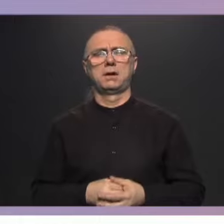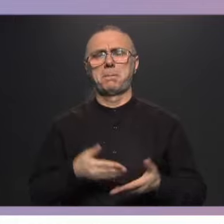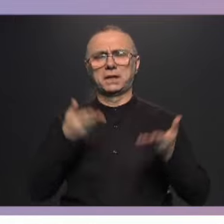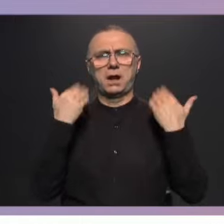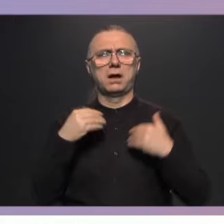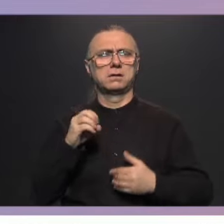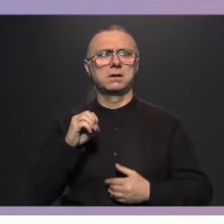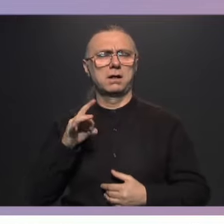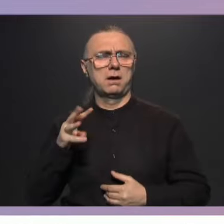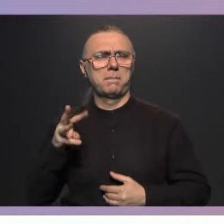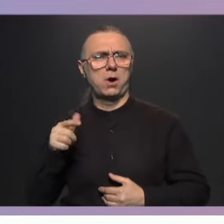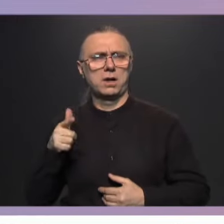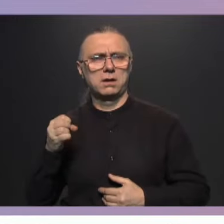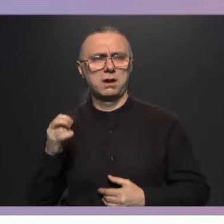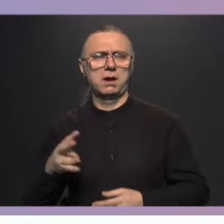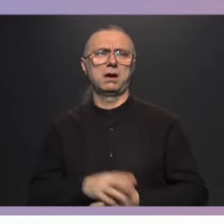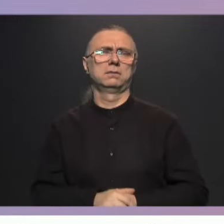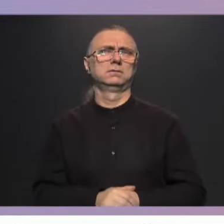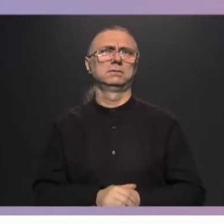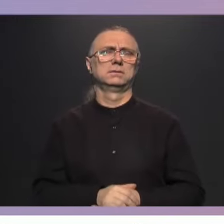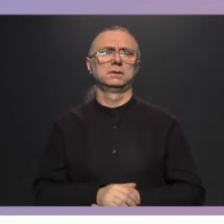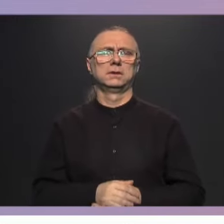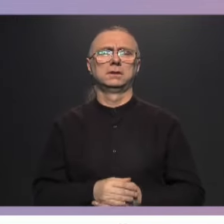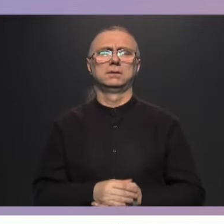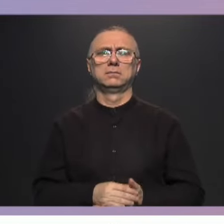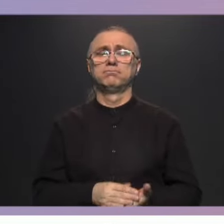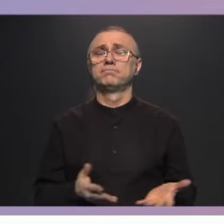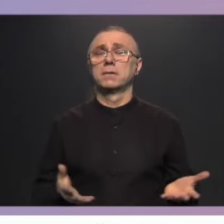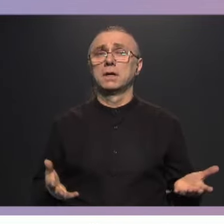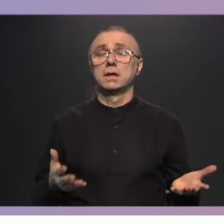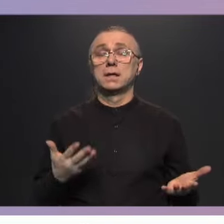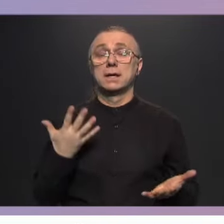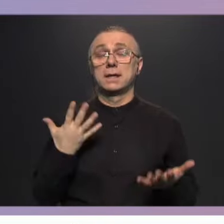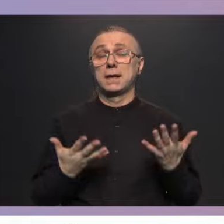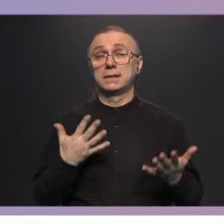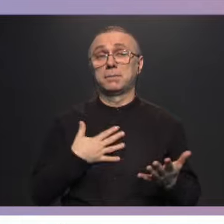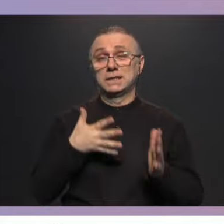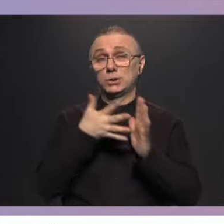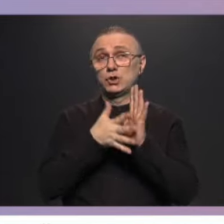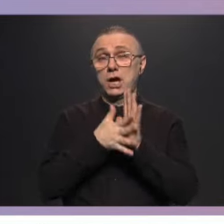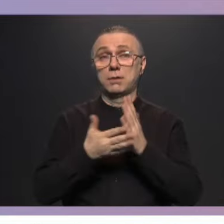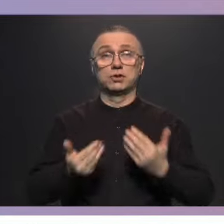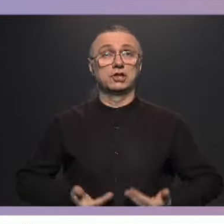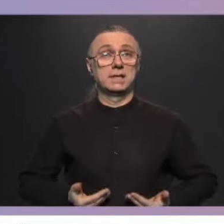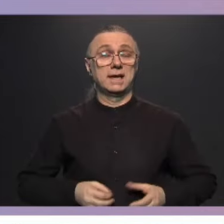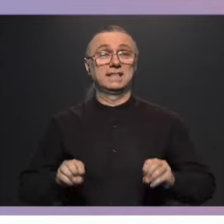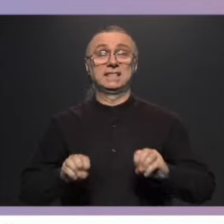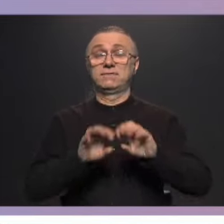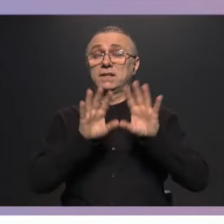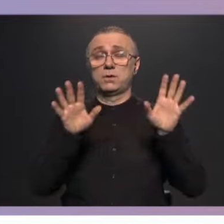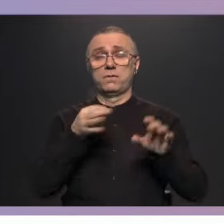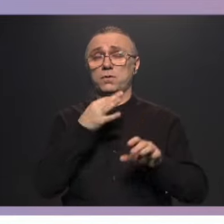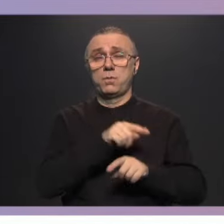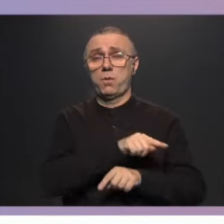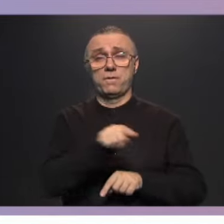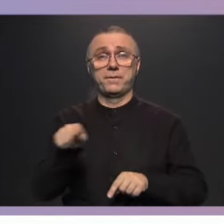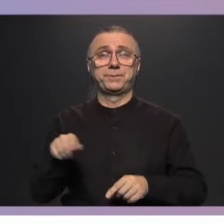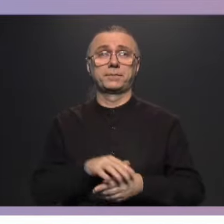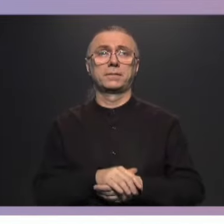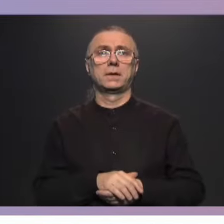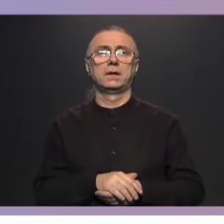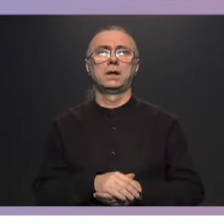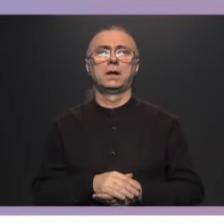Ермоген-патриарх, да, со своим воззванием. Если мы изучаем житие любого святого, оно должно стать